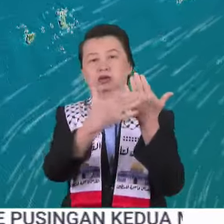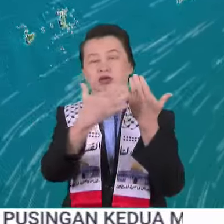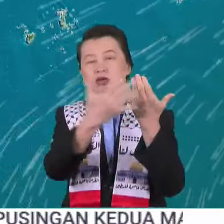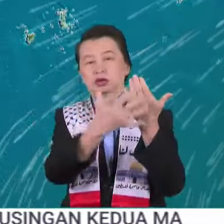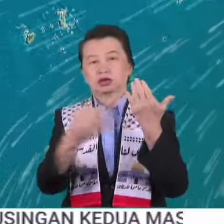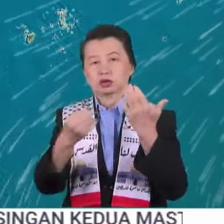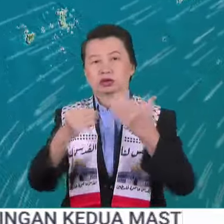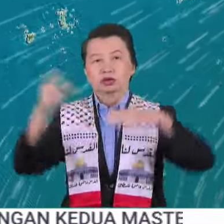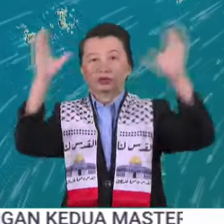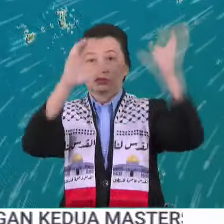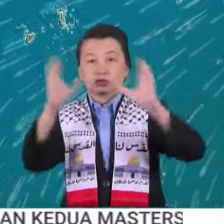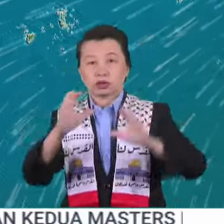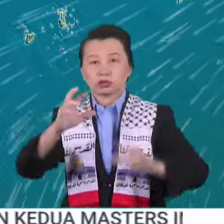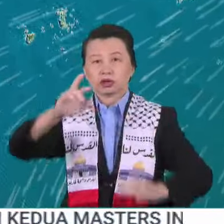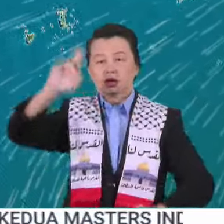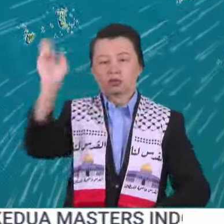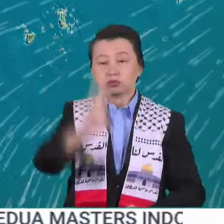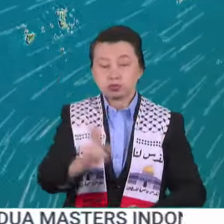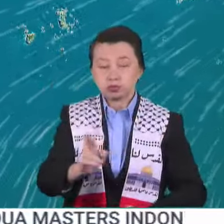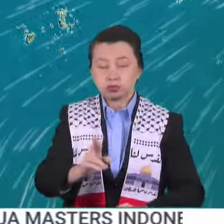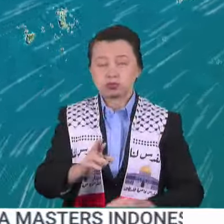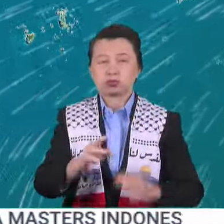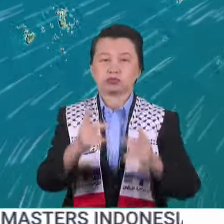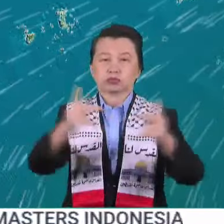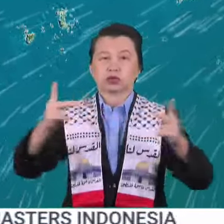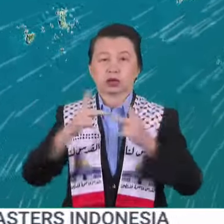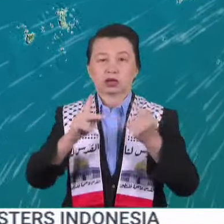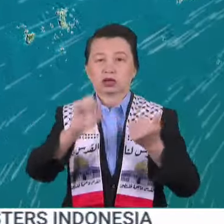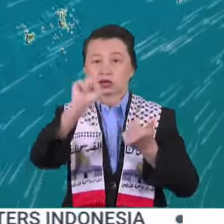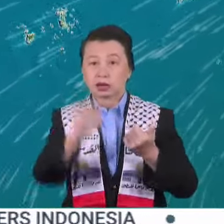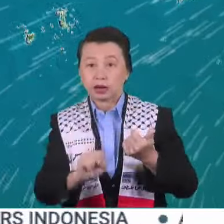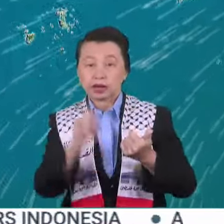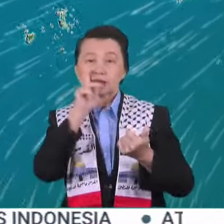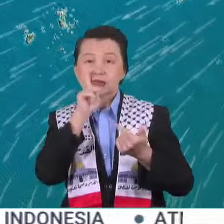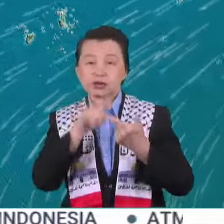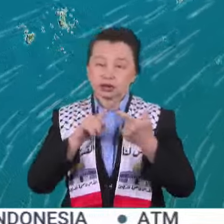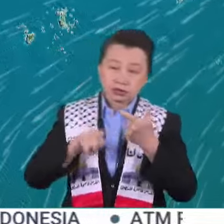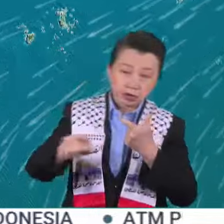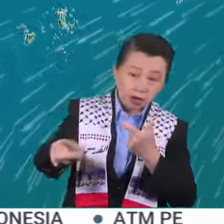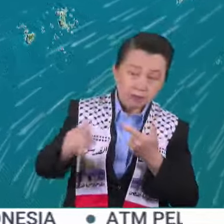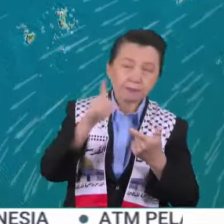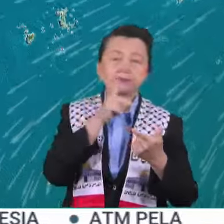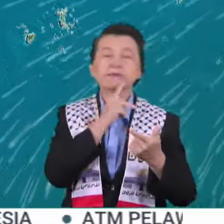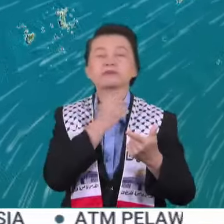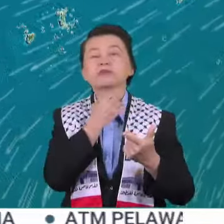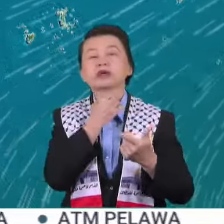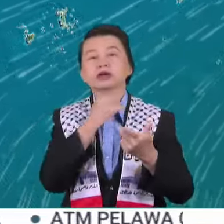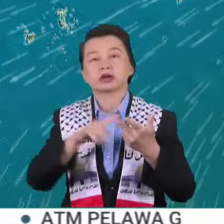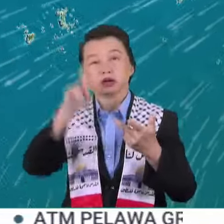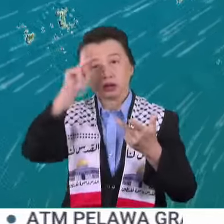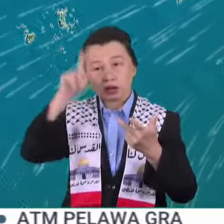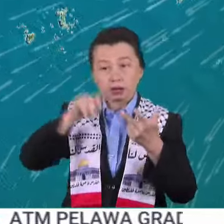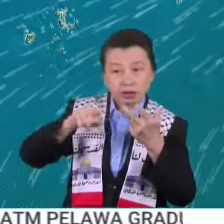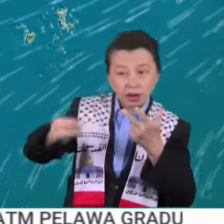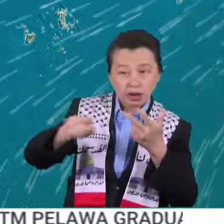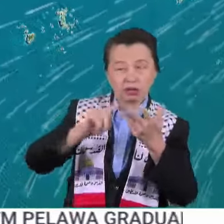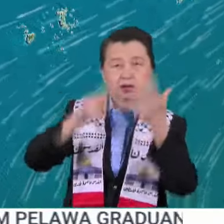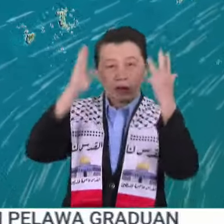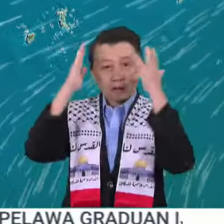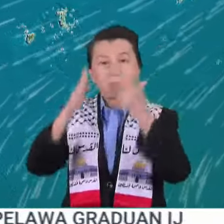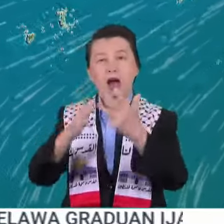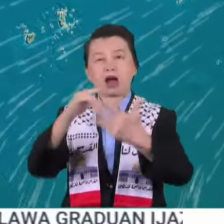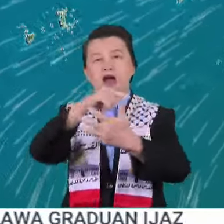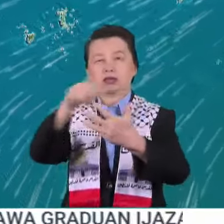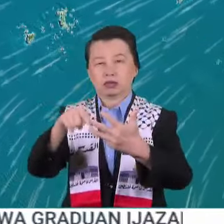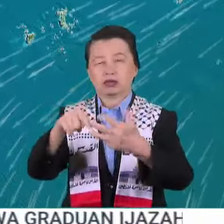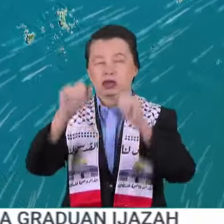keadaan cuaca ribut petir ini terutamanya untuk kawasan selatan Kedah, pedalaman Perak, pedalaman Kelantan dan juga Pahang dijangka